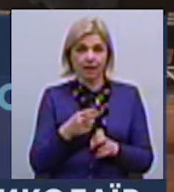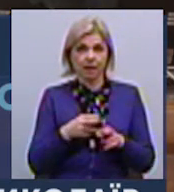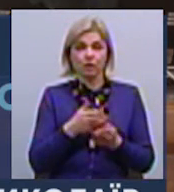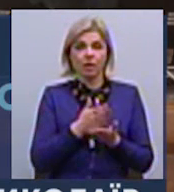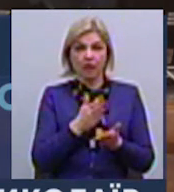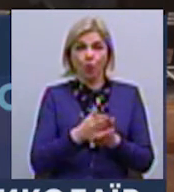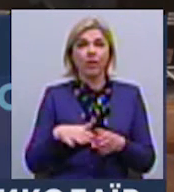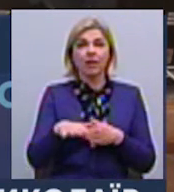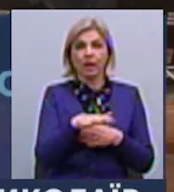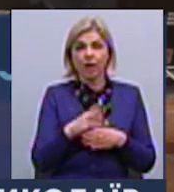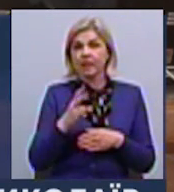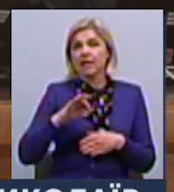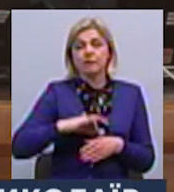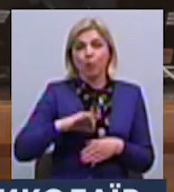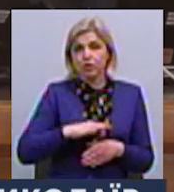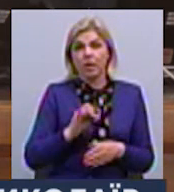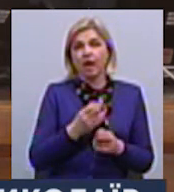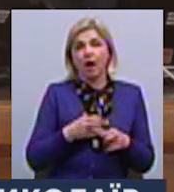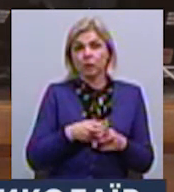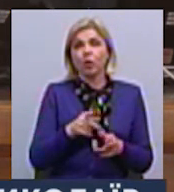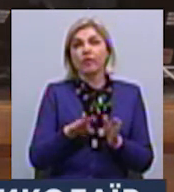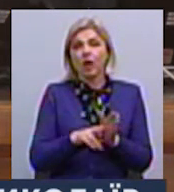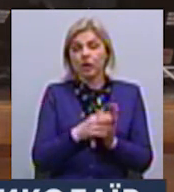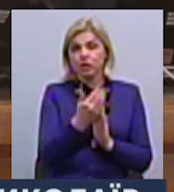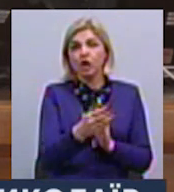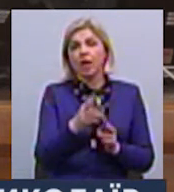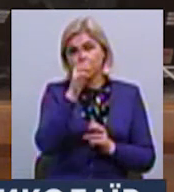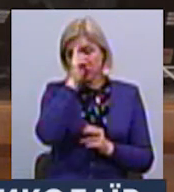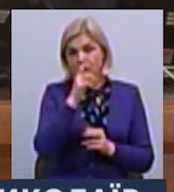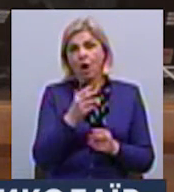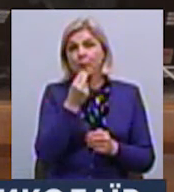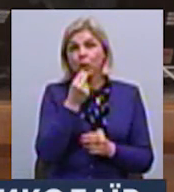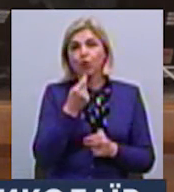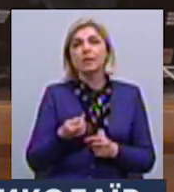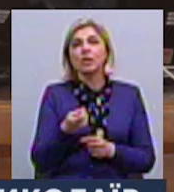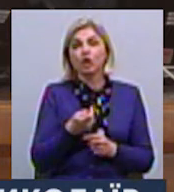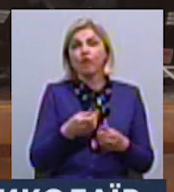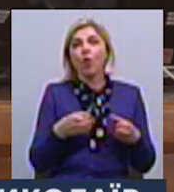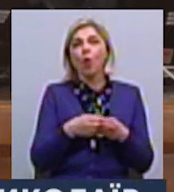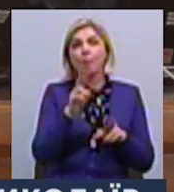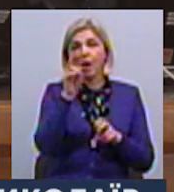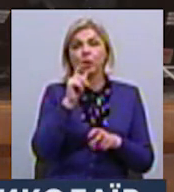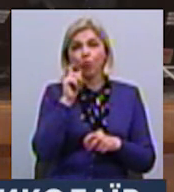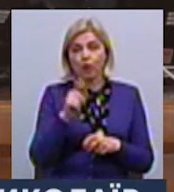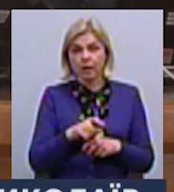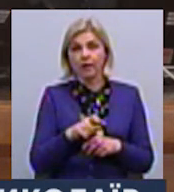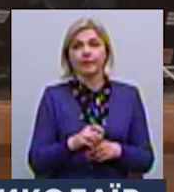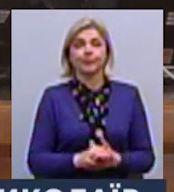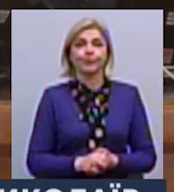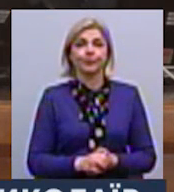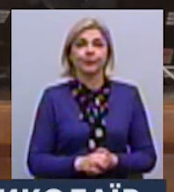в тій території, який не експлуатується і який належить Державній продовольчій зерновій компанії України, надалі